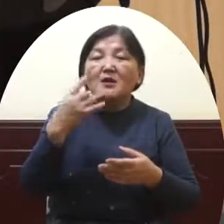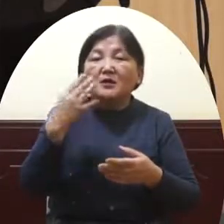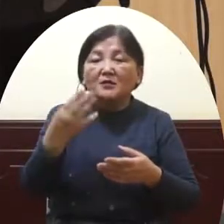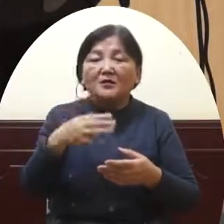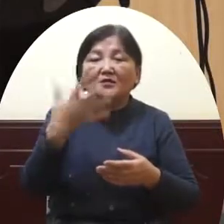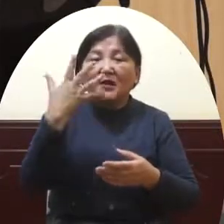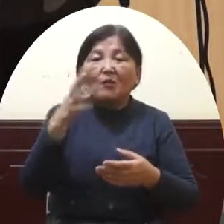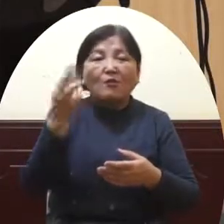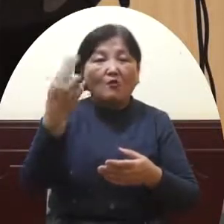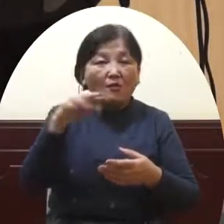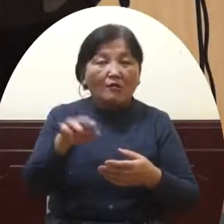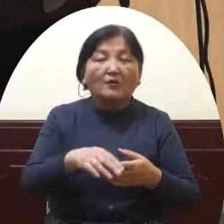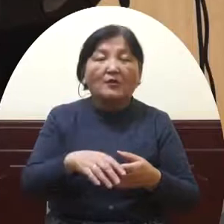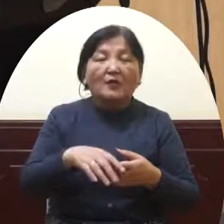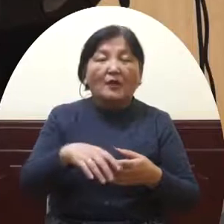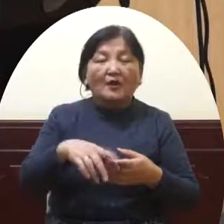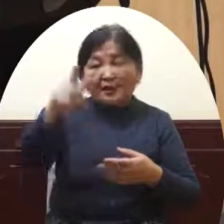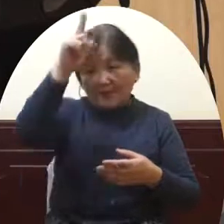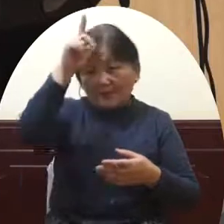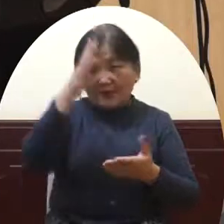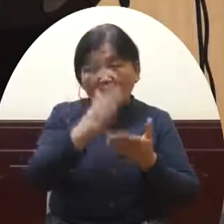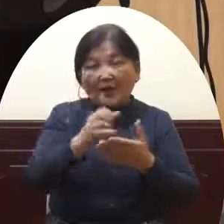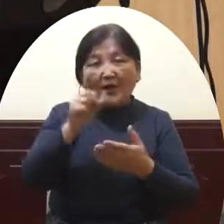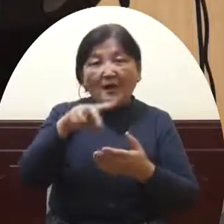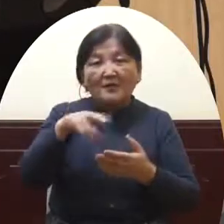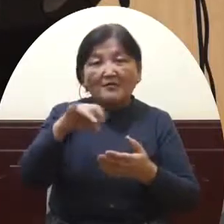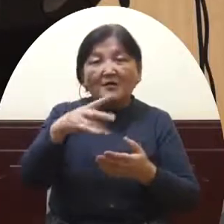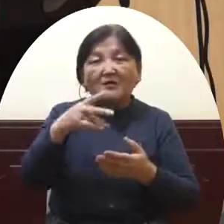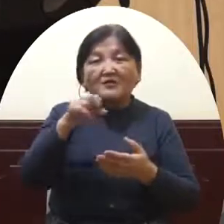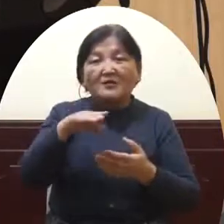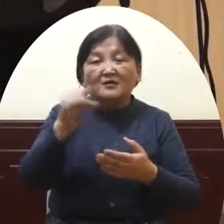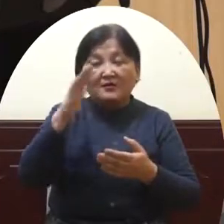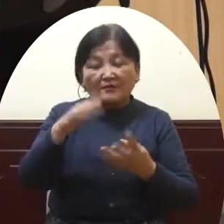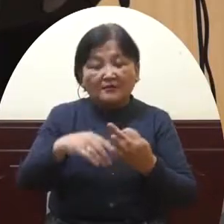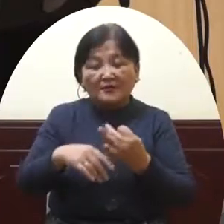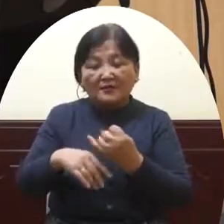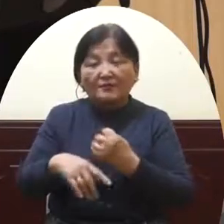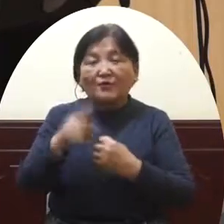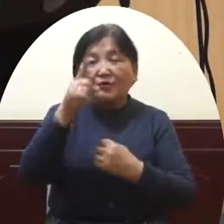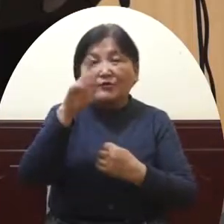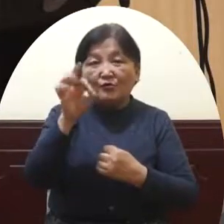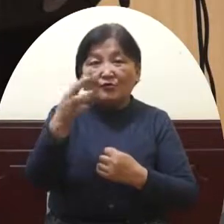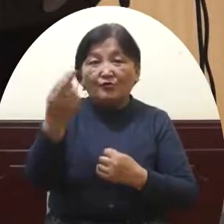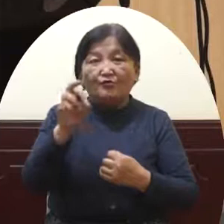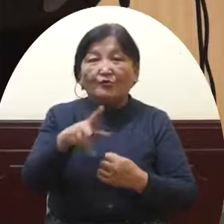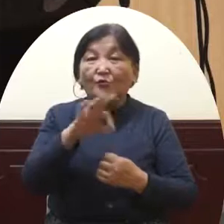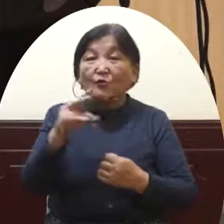судалсан. Тэр германд байгаа альтернатив намыг бас судалсан, сонирхсон. Яг уу энэ бол